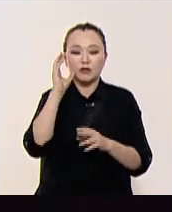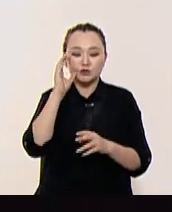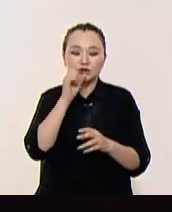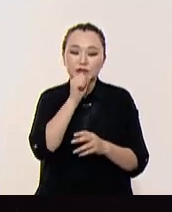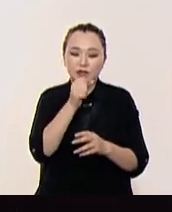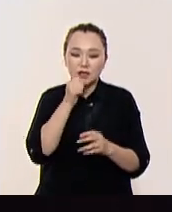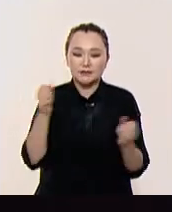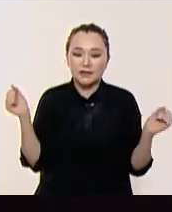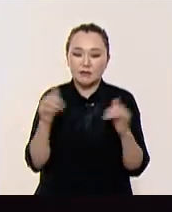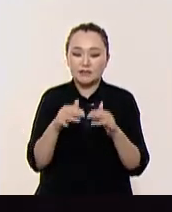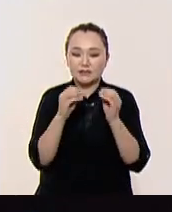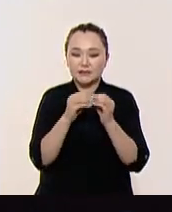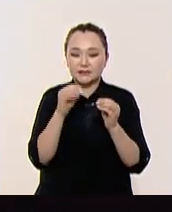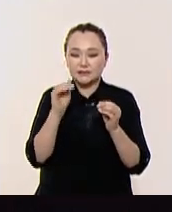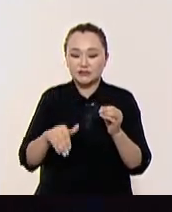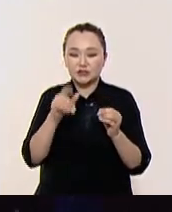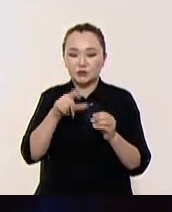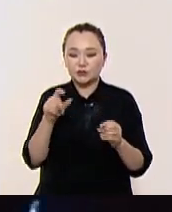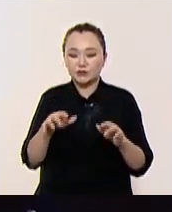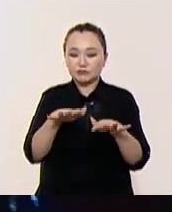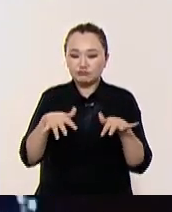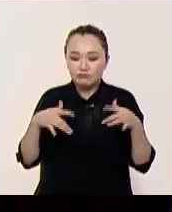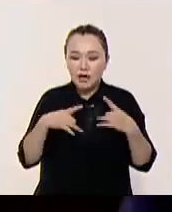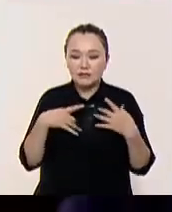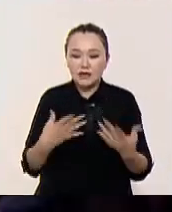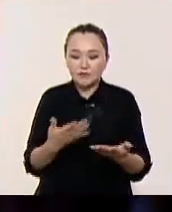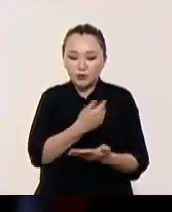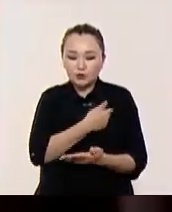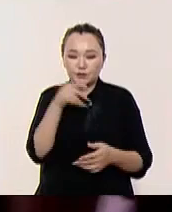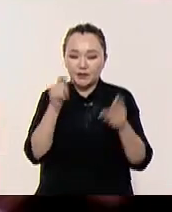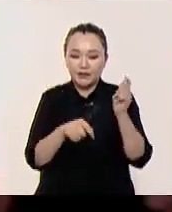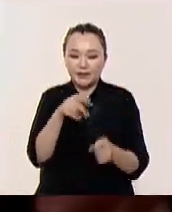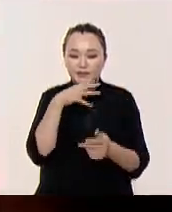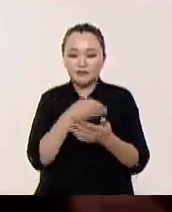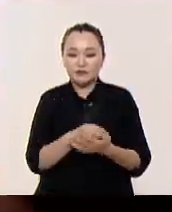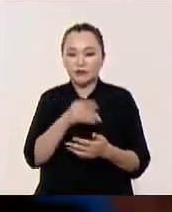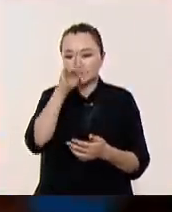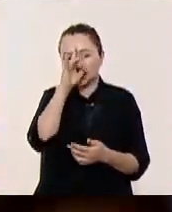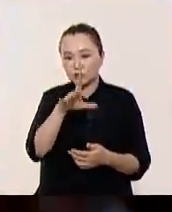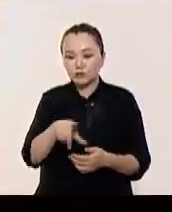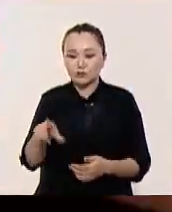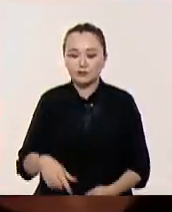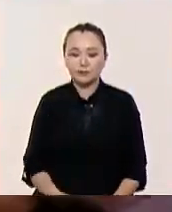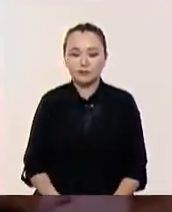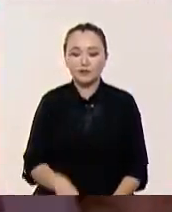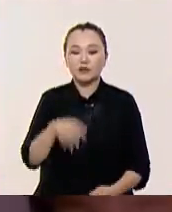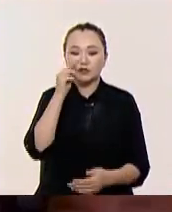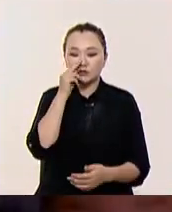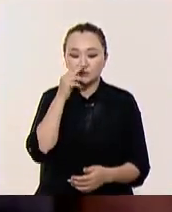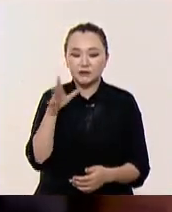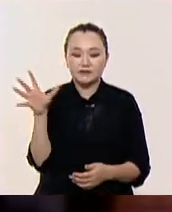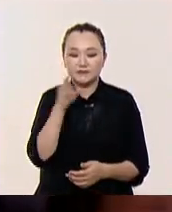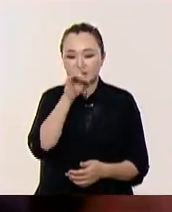собрались почти 10000 зрителей поздравить горожан приехали звезды отечественной эстрады шымкент знают везде